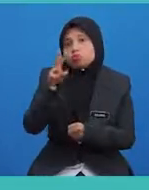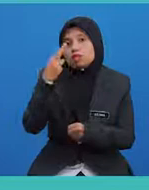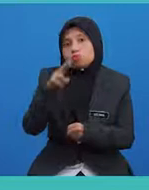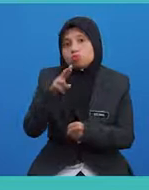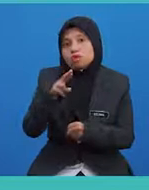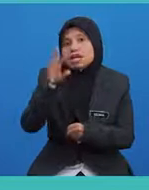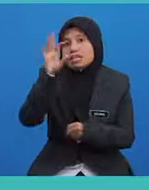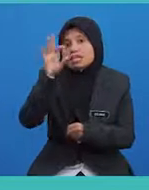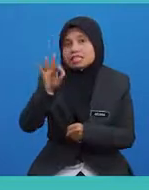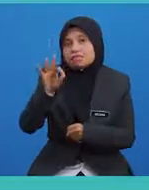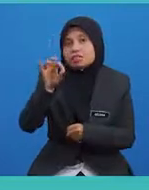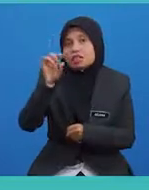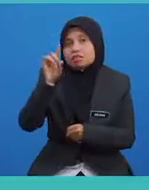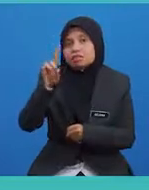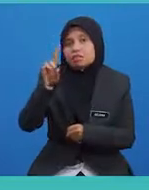Tolak